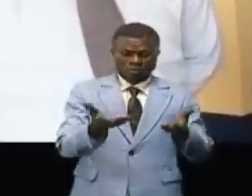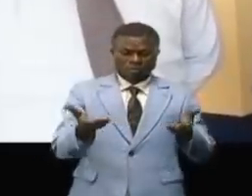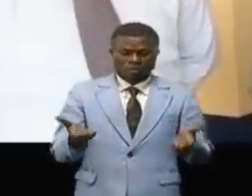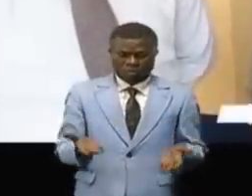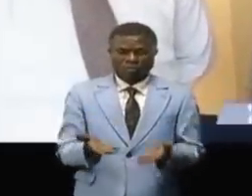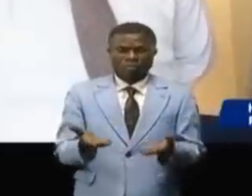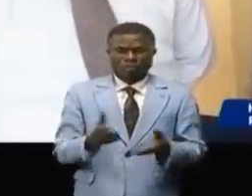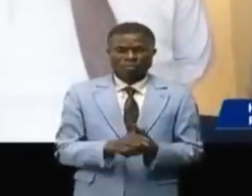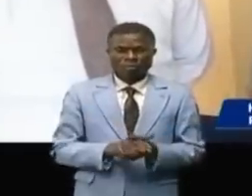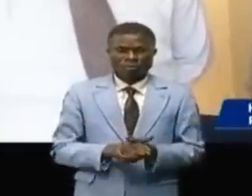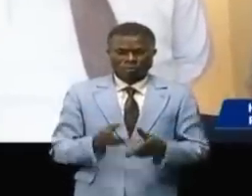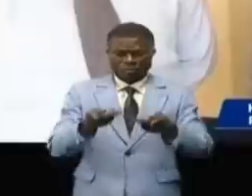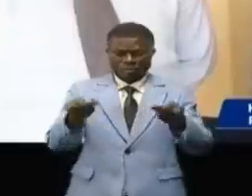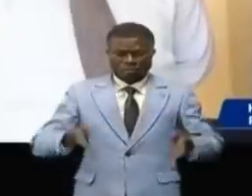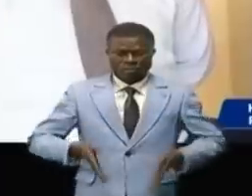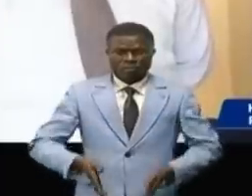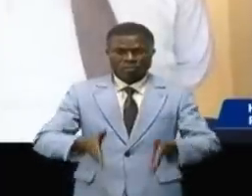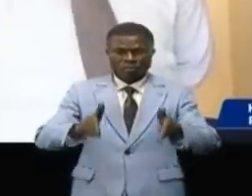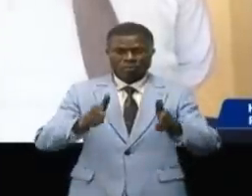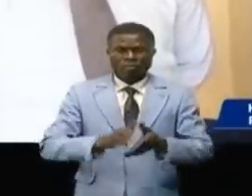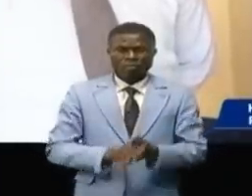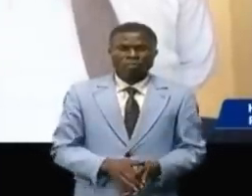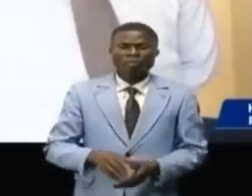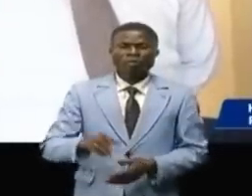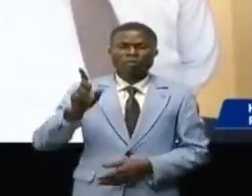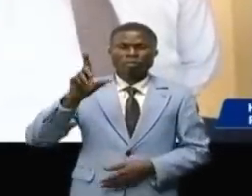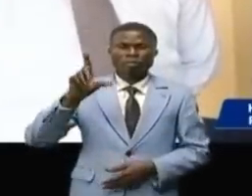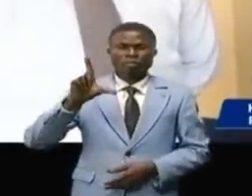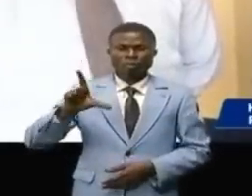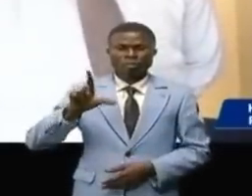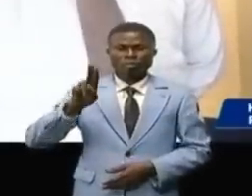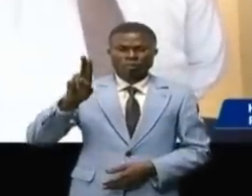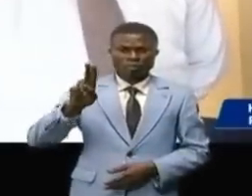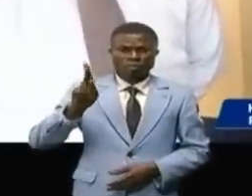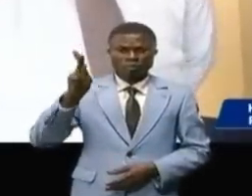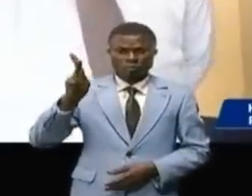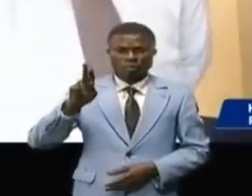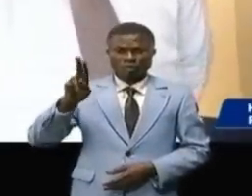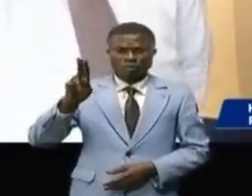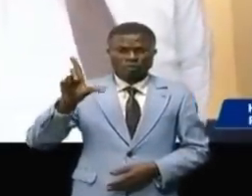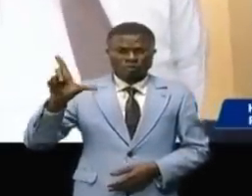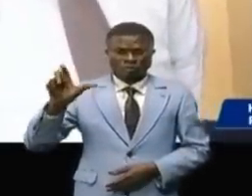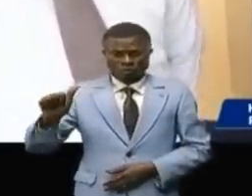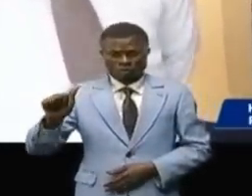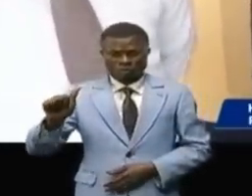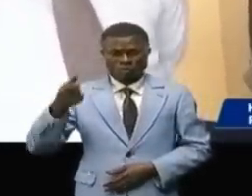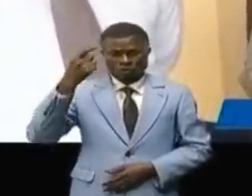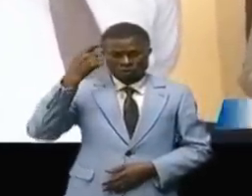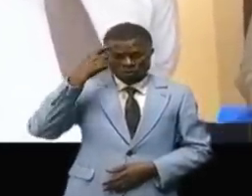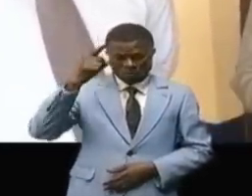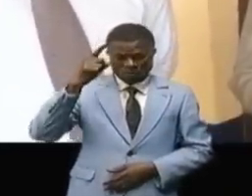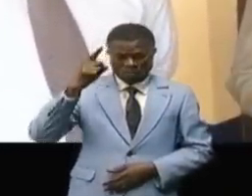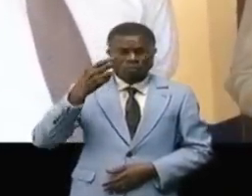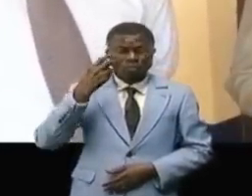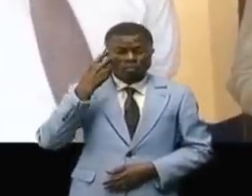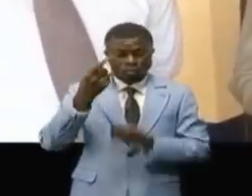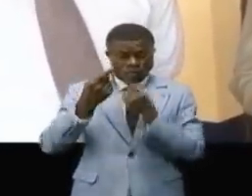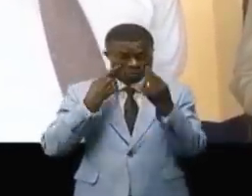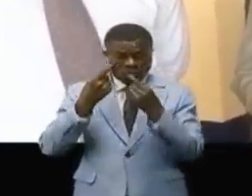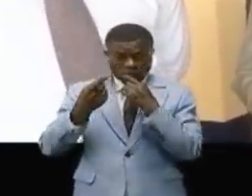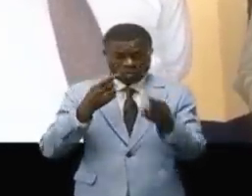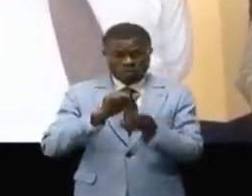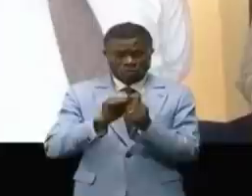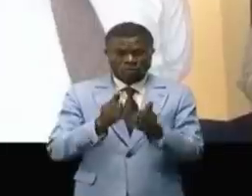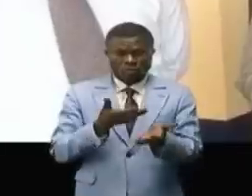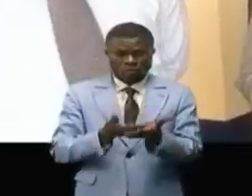au poste de péage le Galaxy et de créer une enquête de proximité en